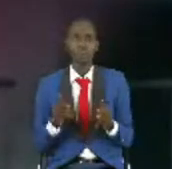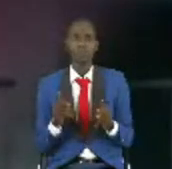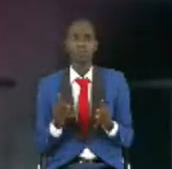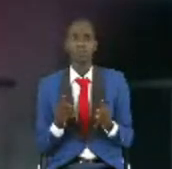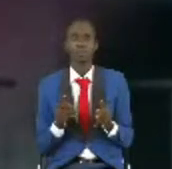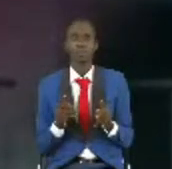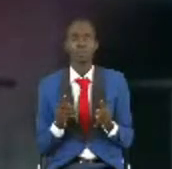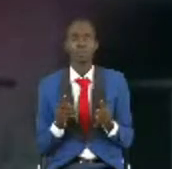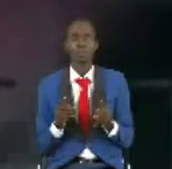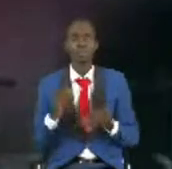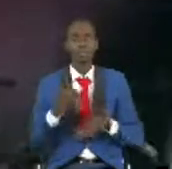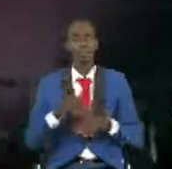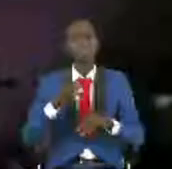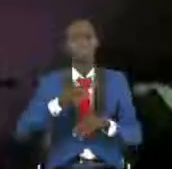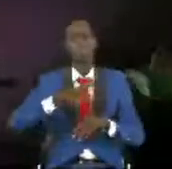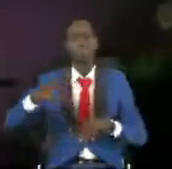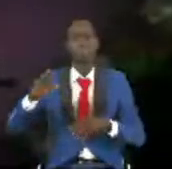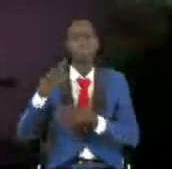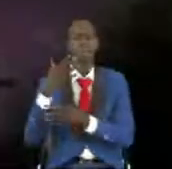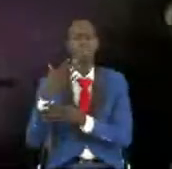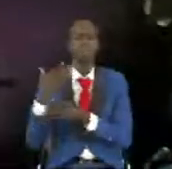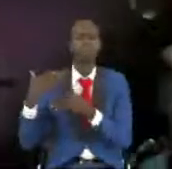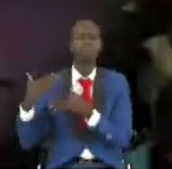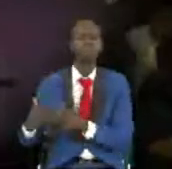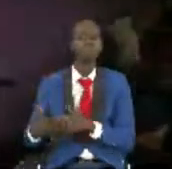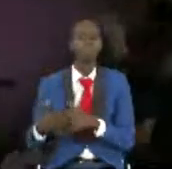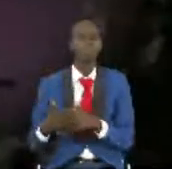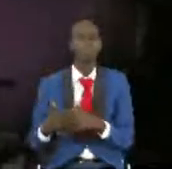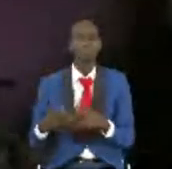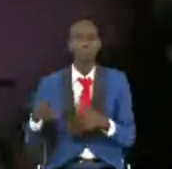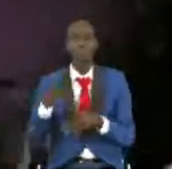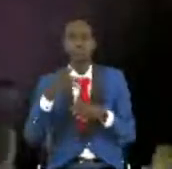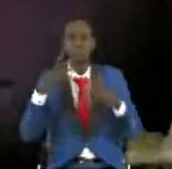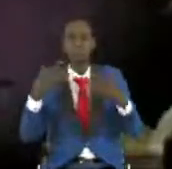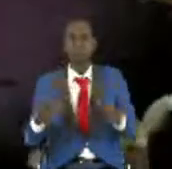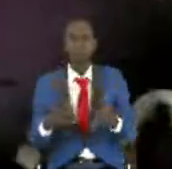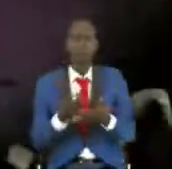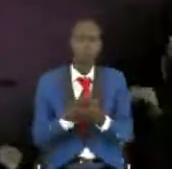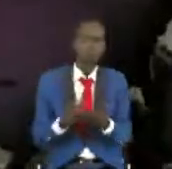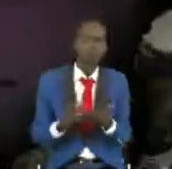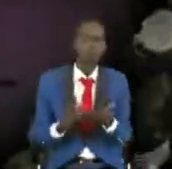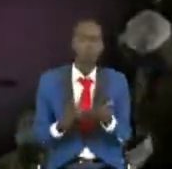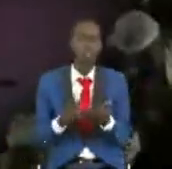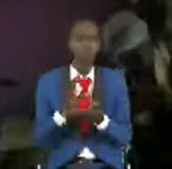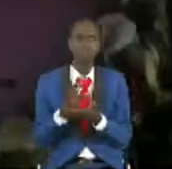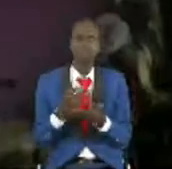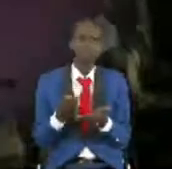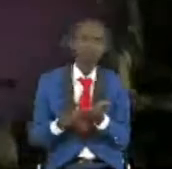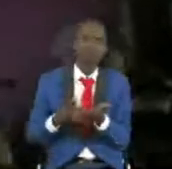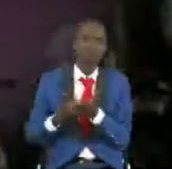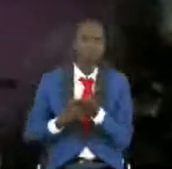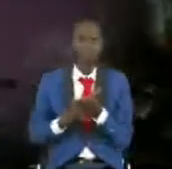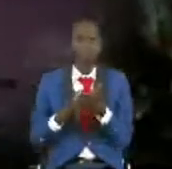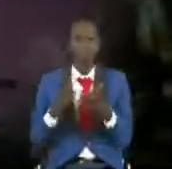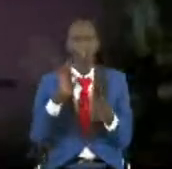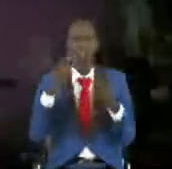espérons nos miracles. Parce que l'homme de Dieu reviendra très bientôt pour prier pour les différents